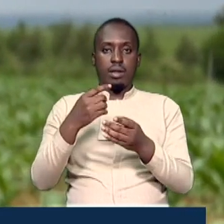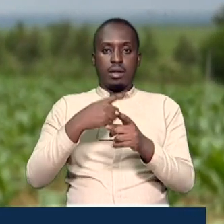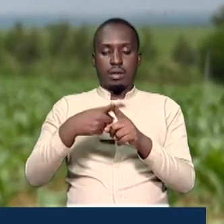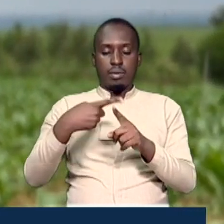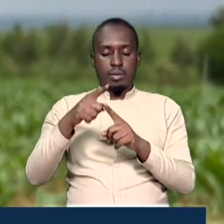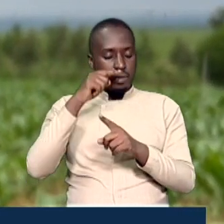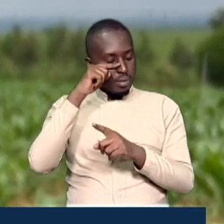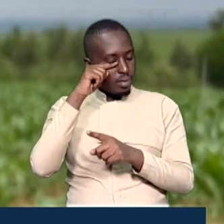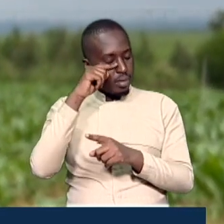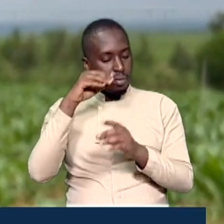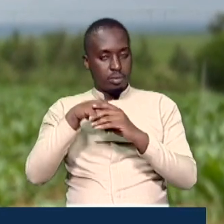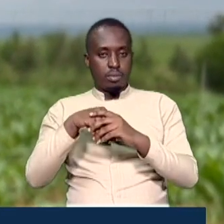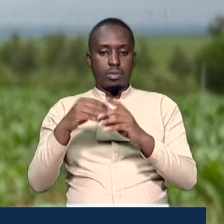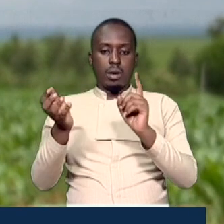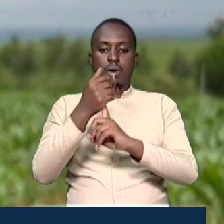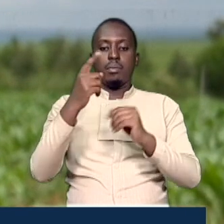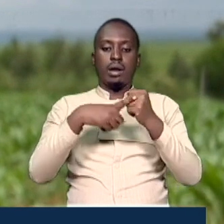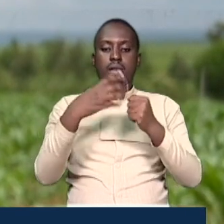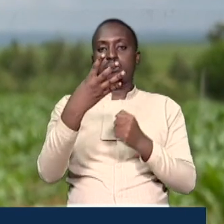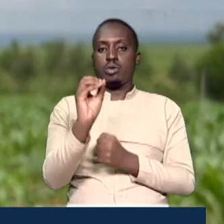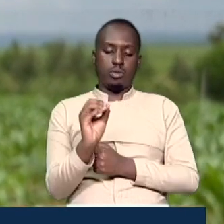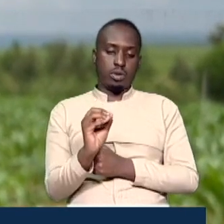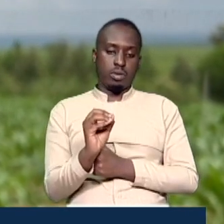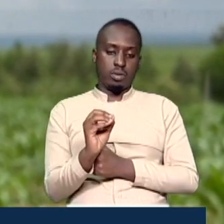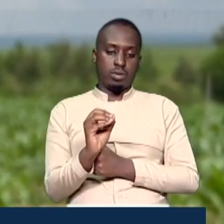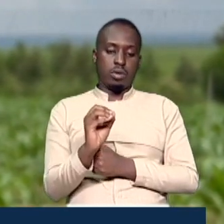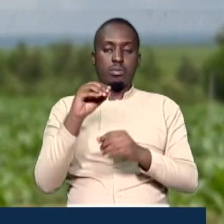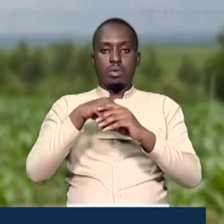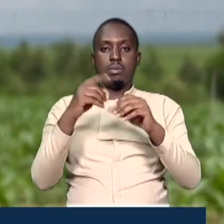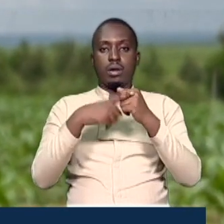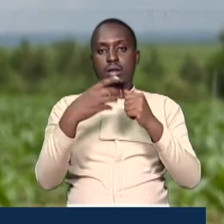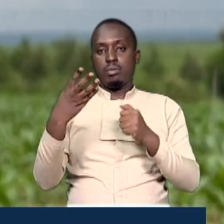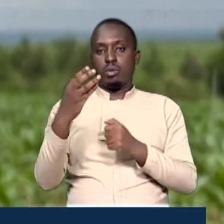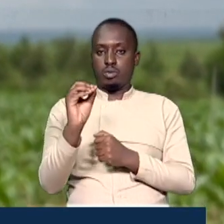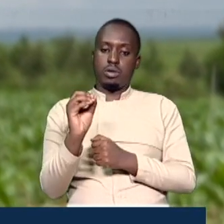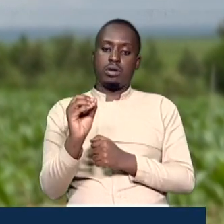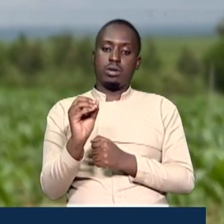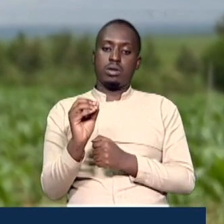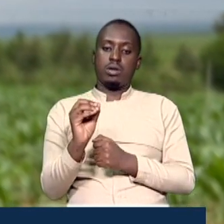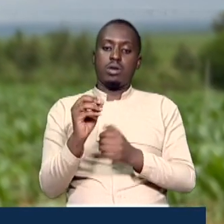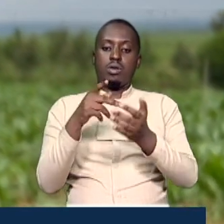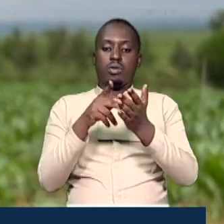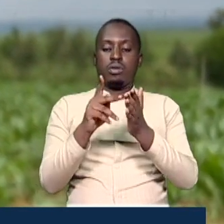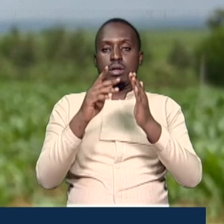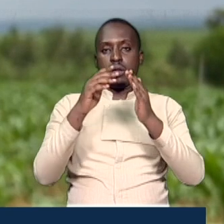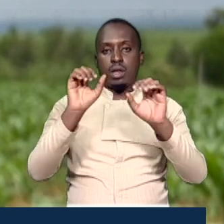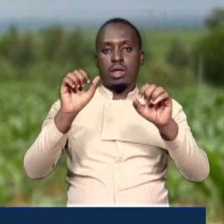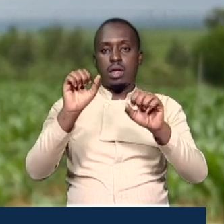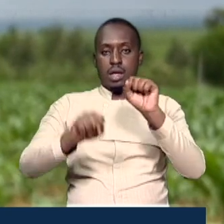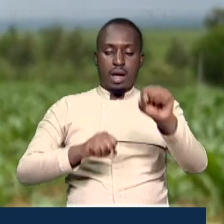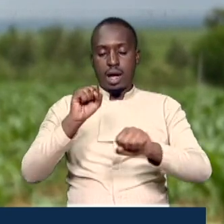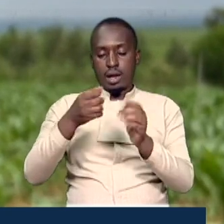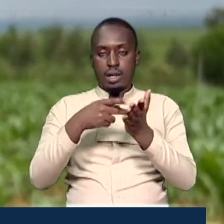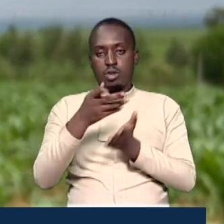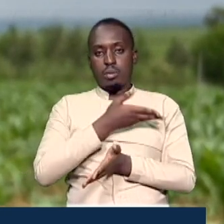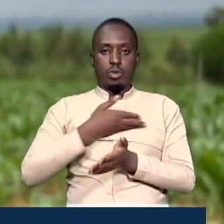zishize nakomeye mu 340. Mu iyo 340 napavomye inzu nguramo n'igare. Nishara mituwele, doni vishimba